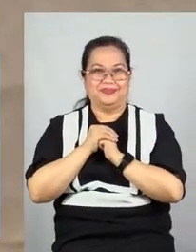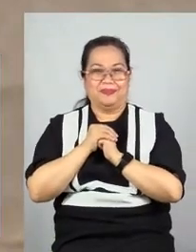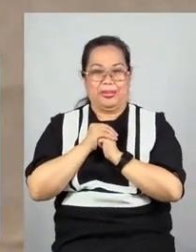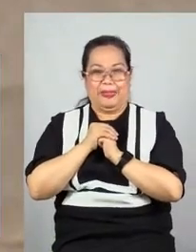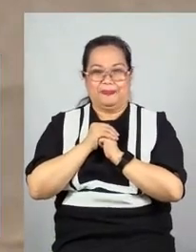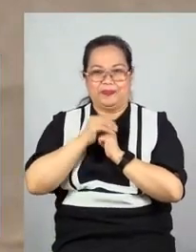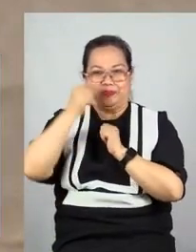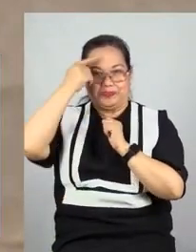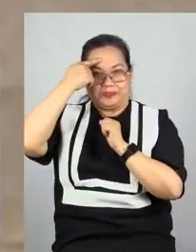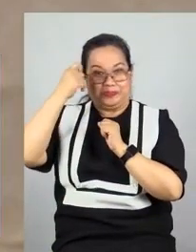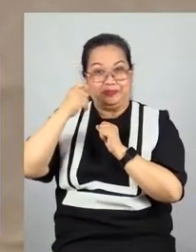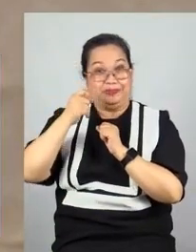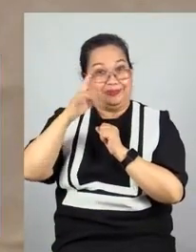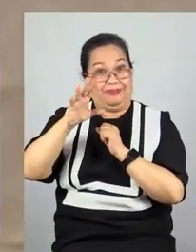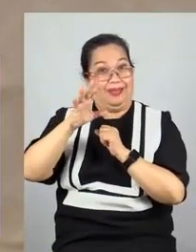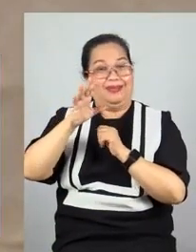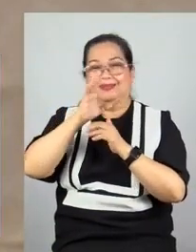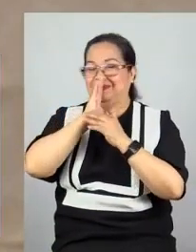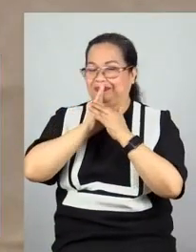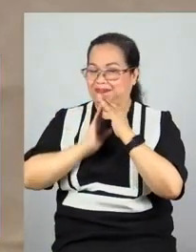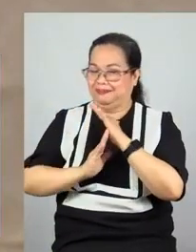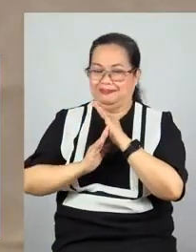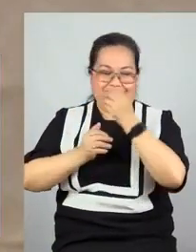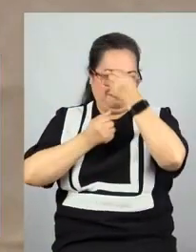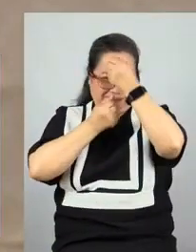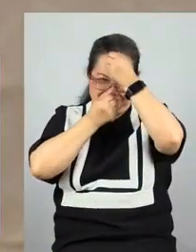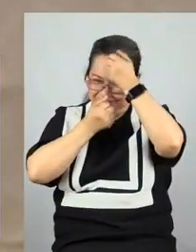Dahil sa kanyang mapagpakumbabang pagsunod,